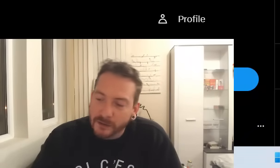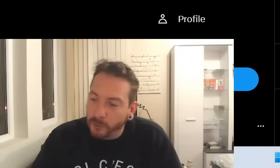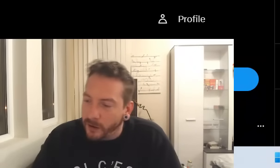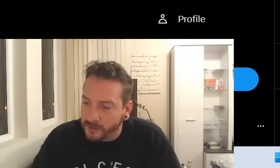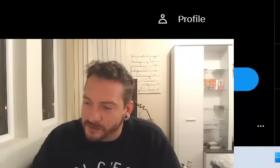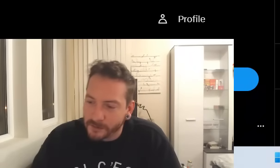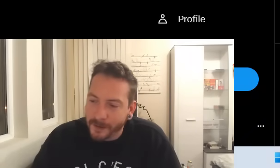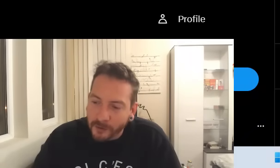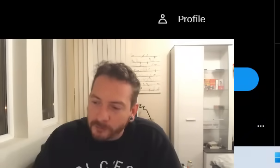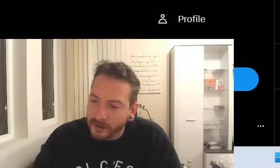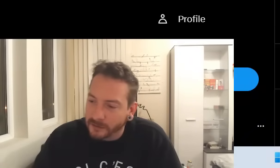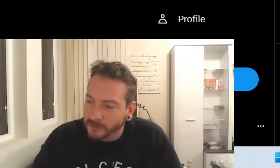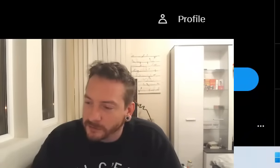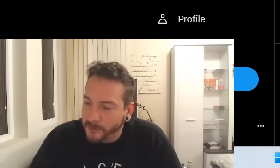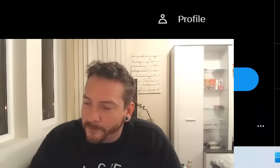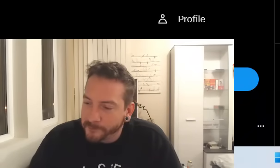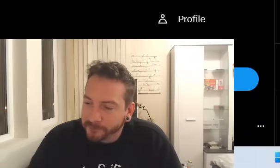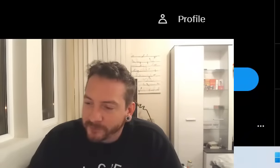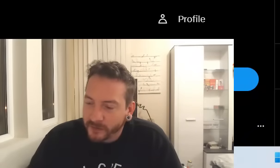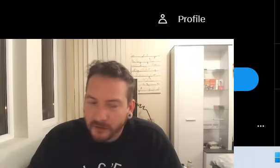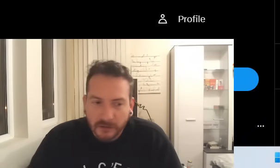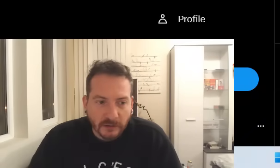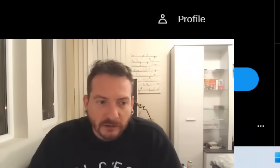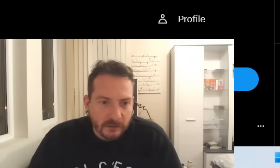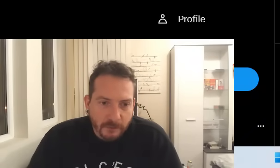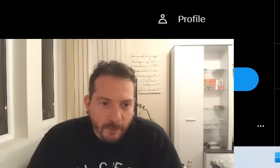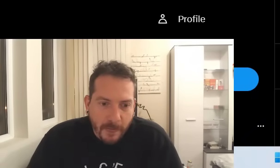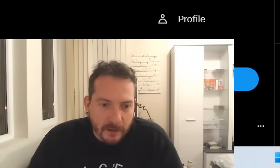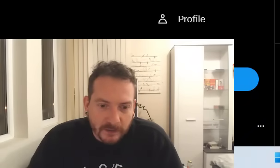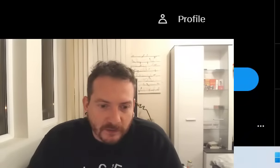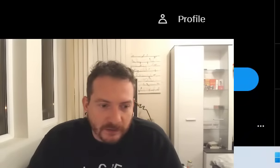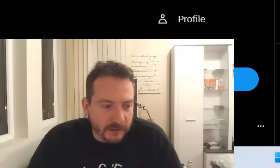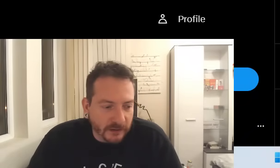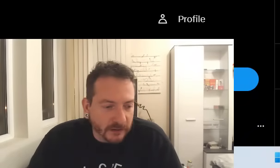que voter des lois c'est pas normal